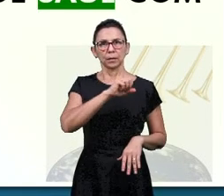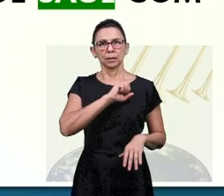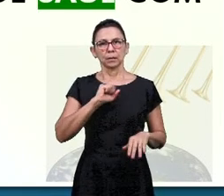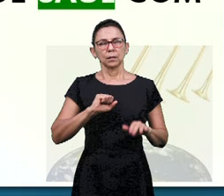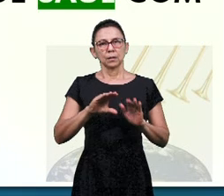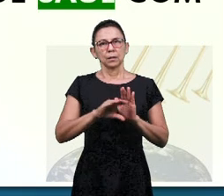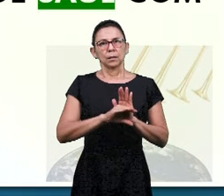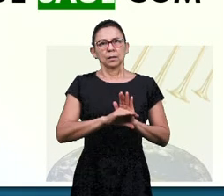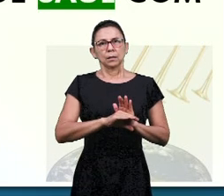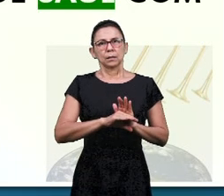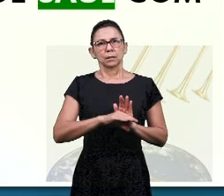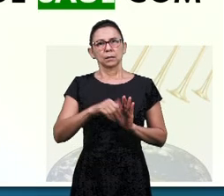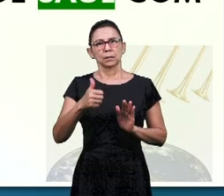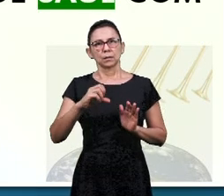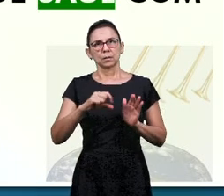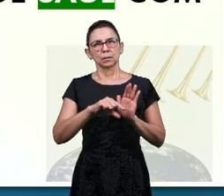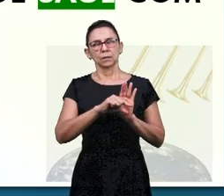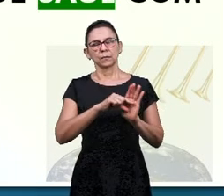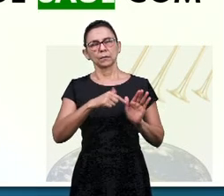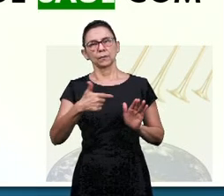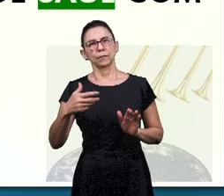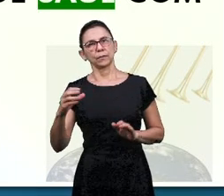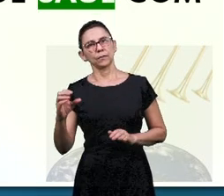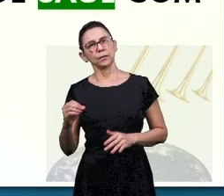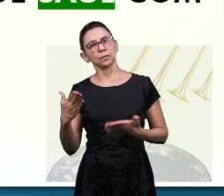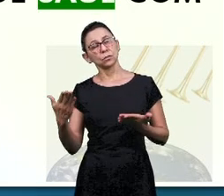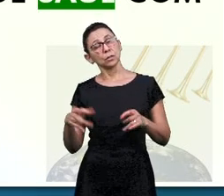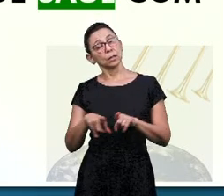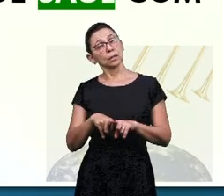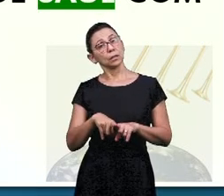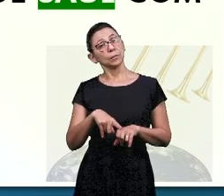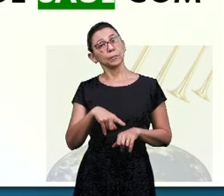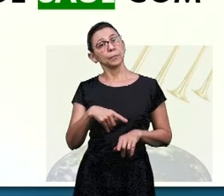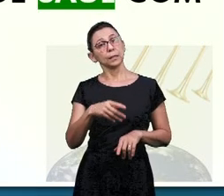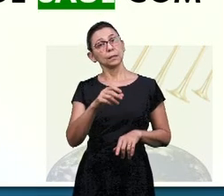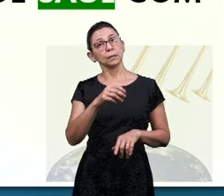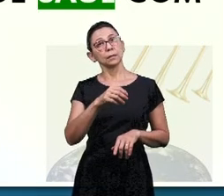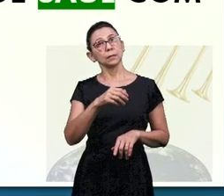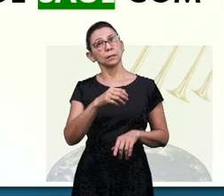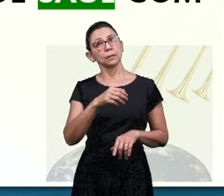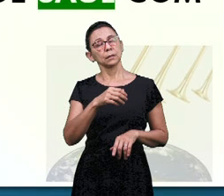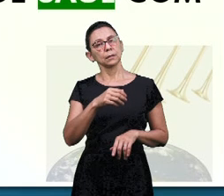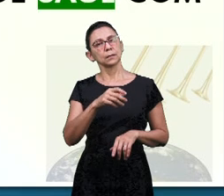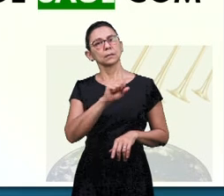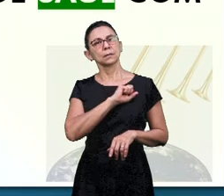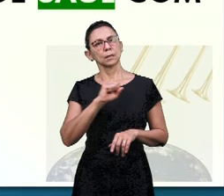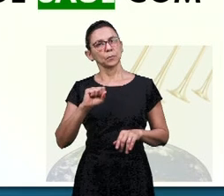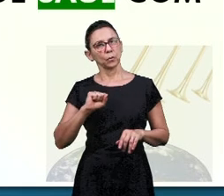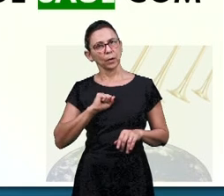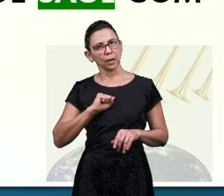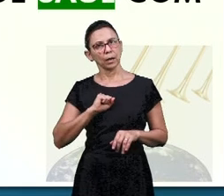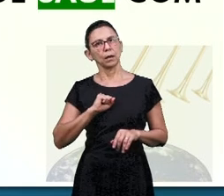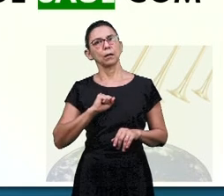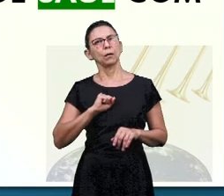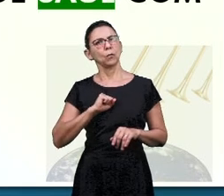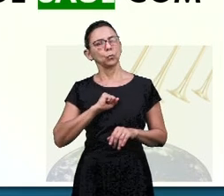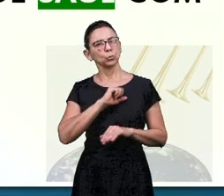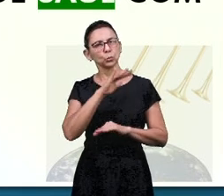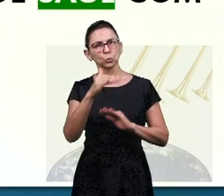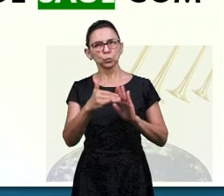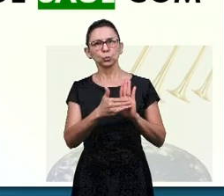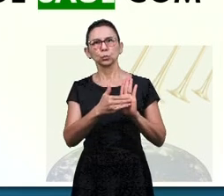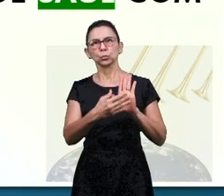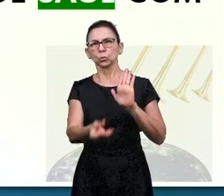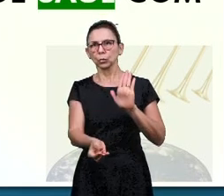Samuel 19, 20 et 2 Samuel 3, 1. À partir de ces 2 textes, vous avez tout le contenu pour étudier,